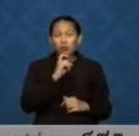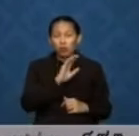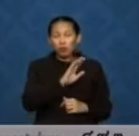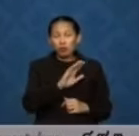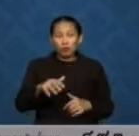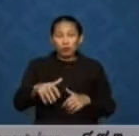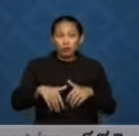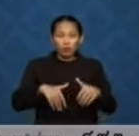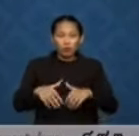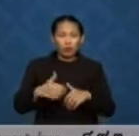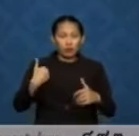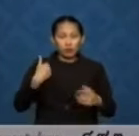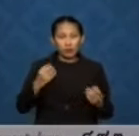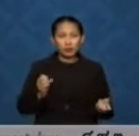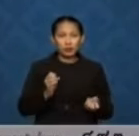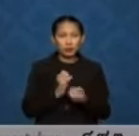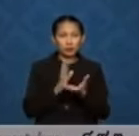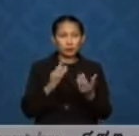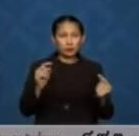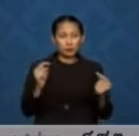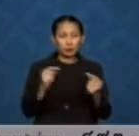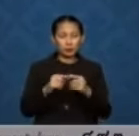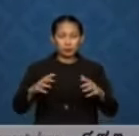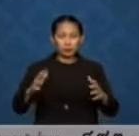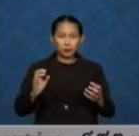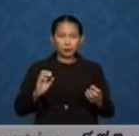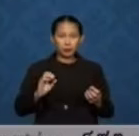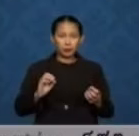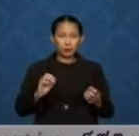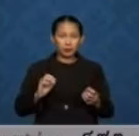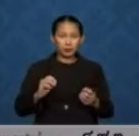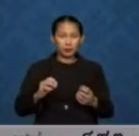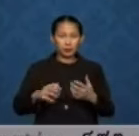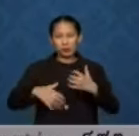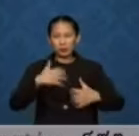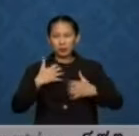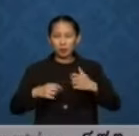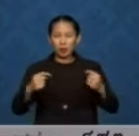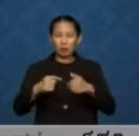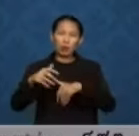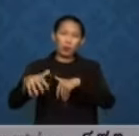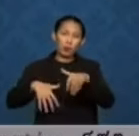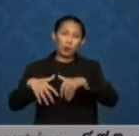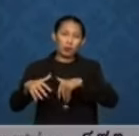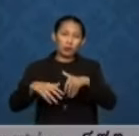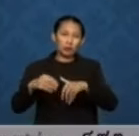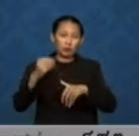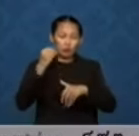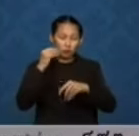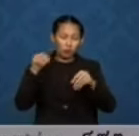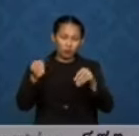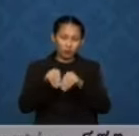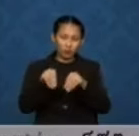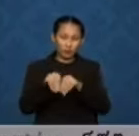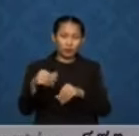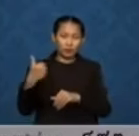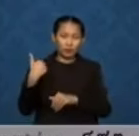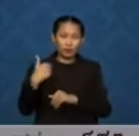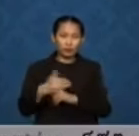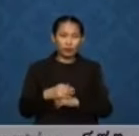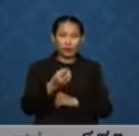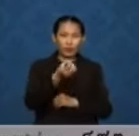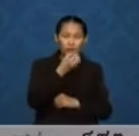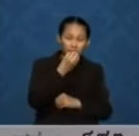ะเดียวกันค่ะก็ส่งผลกระทบต่อความเดือดร้อนสร้างความรำคาญให้กับพี่น้องประชาชนที่อยู่อาศัยโดยรอบข้างทั้งด้าน